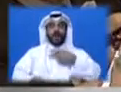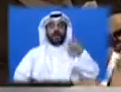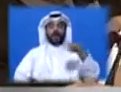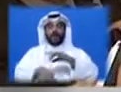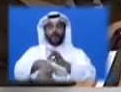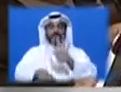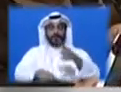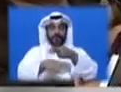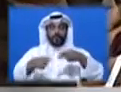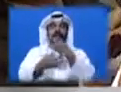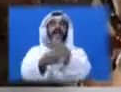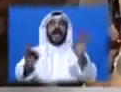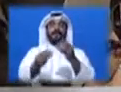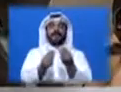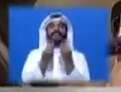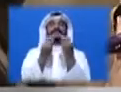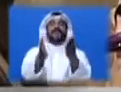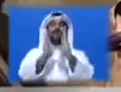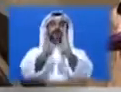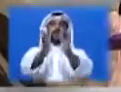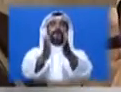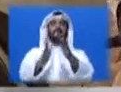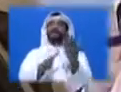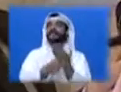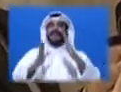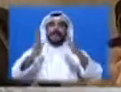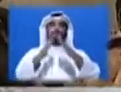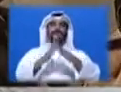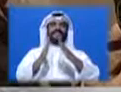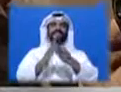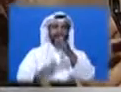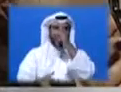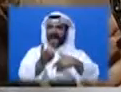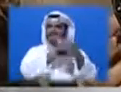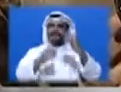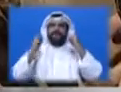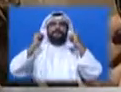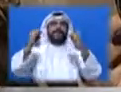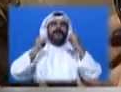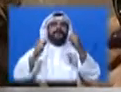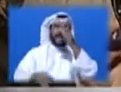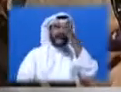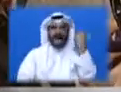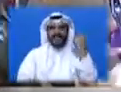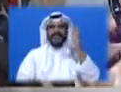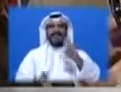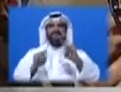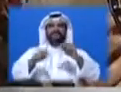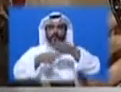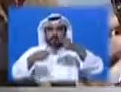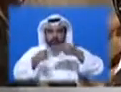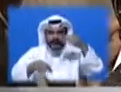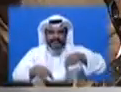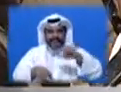والشعب الكويتي لجمهورية مصر العربية الشقيقة في أعيادها للعيد القومي